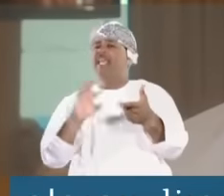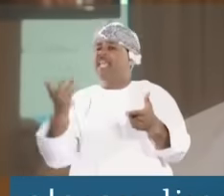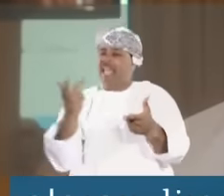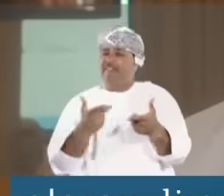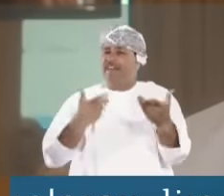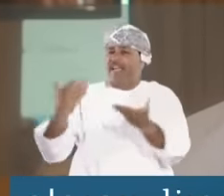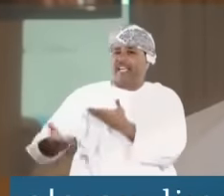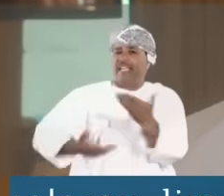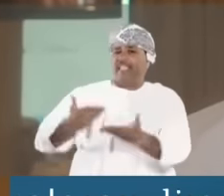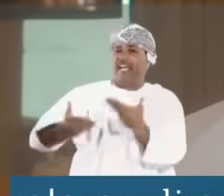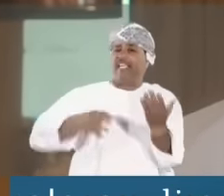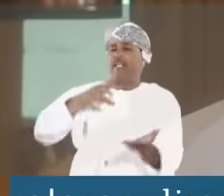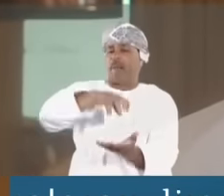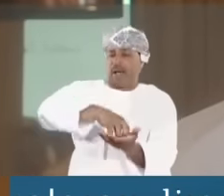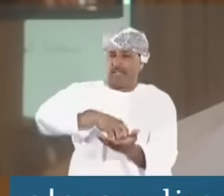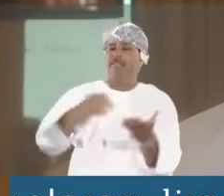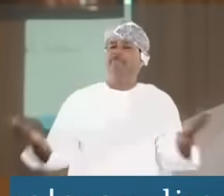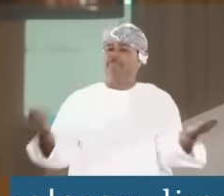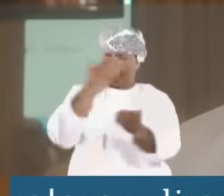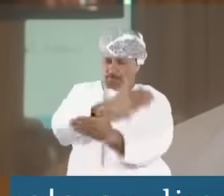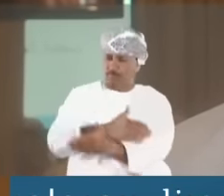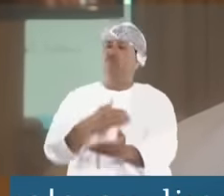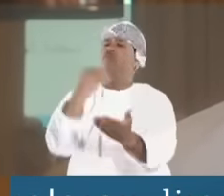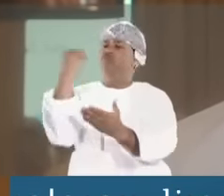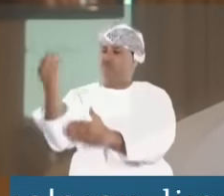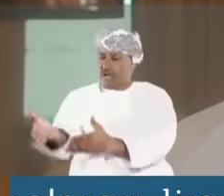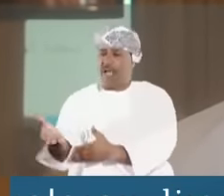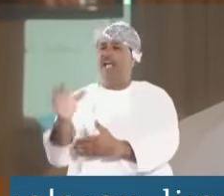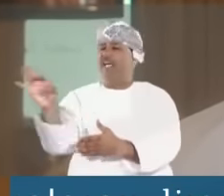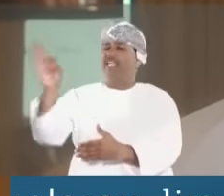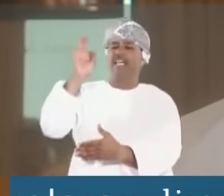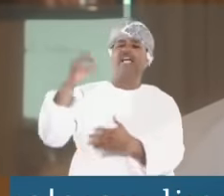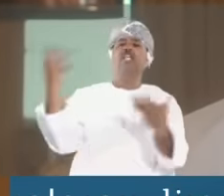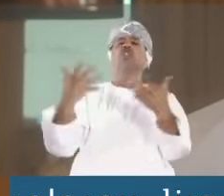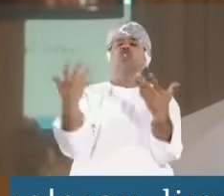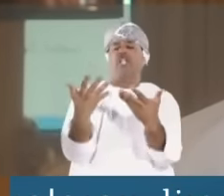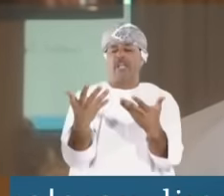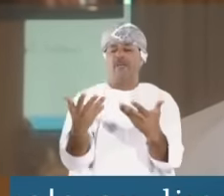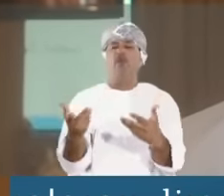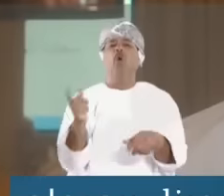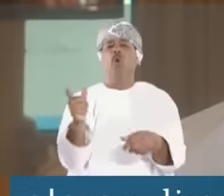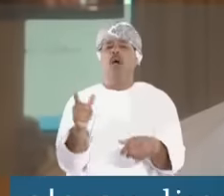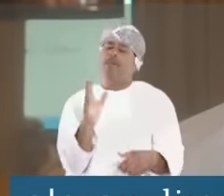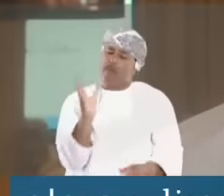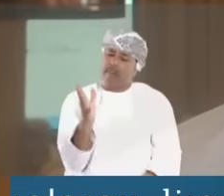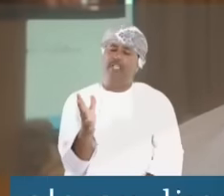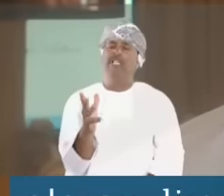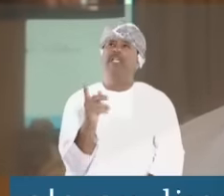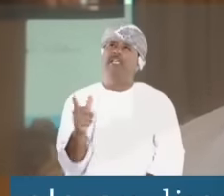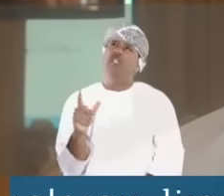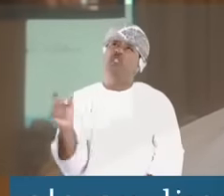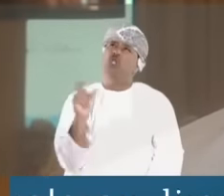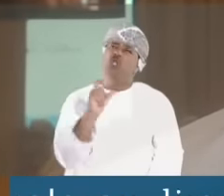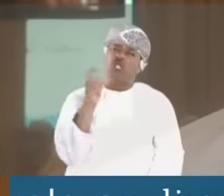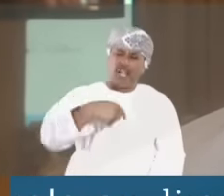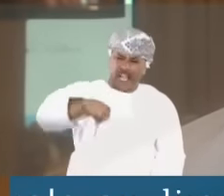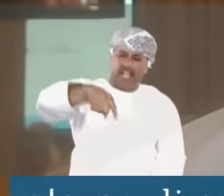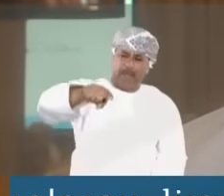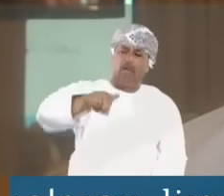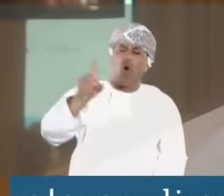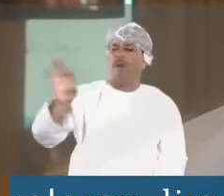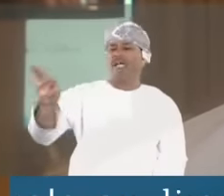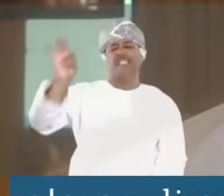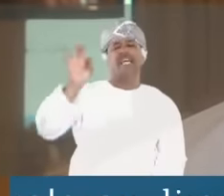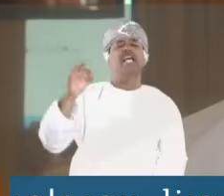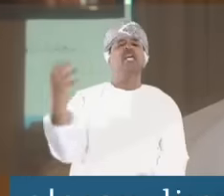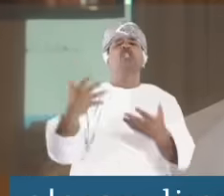البري، المناقصة أيضا طرحت لاختيار شركة، ونتوقع إن شاء الله خلال الأشهر القليلة القادمة باختيار